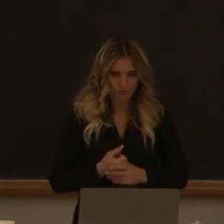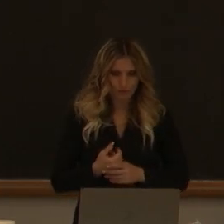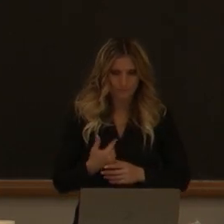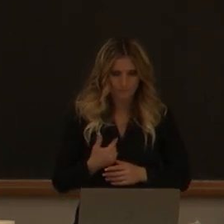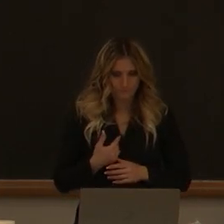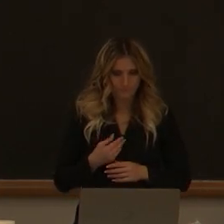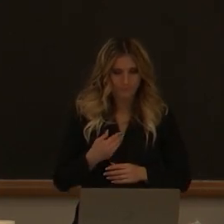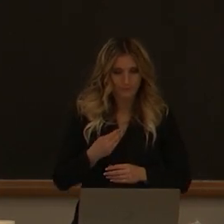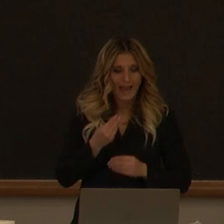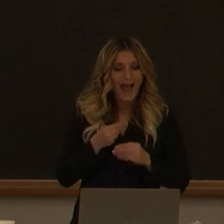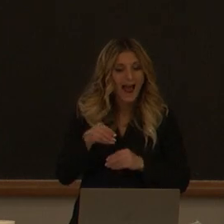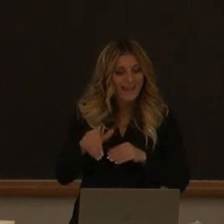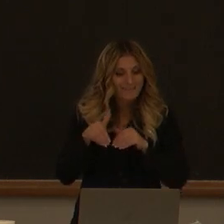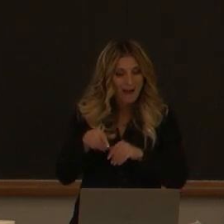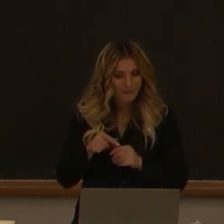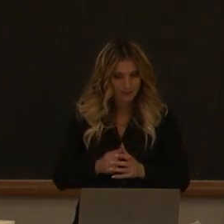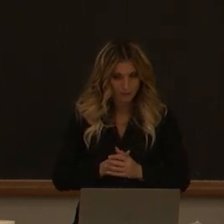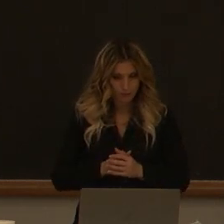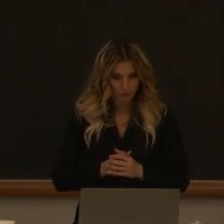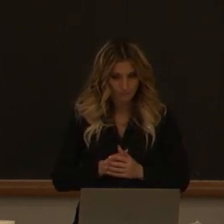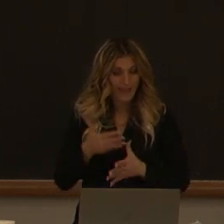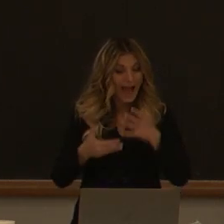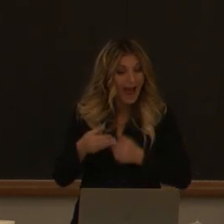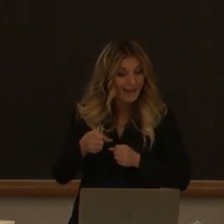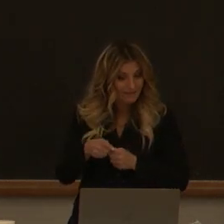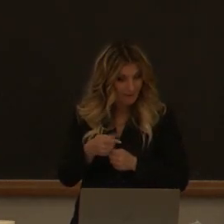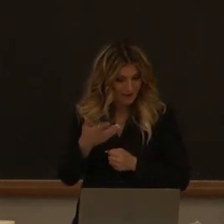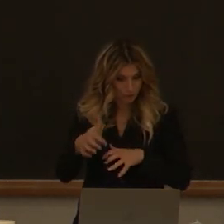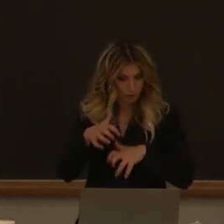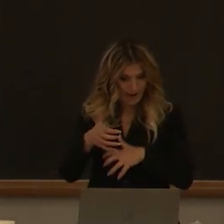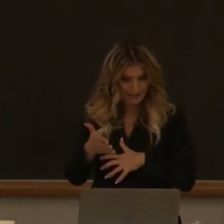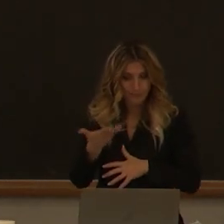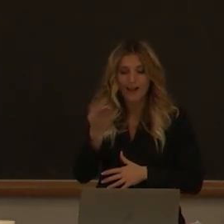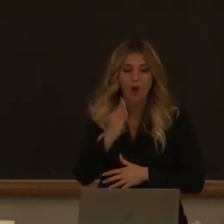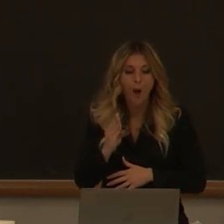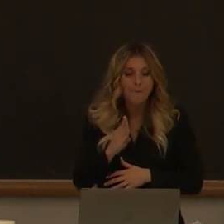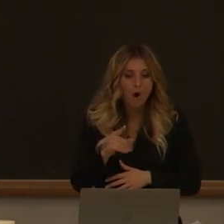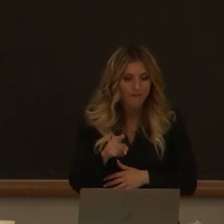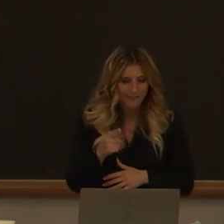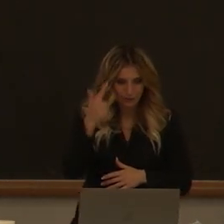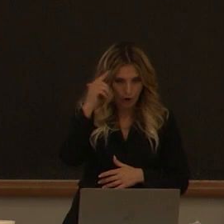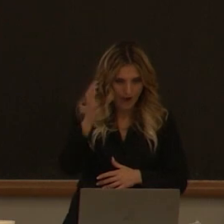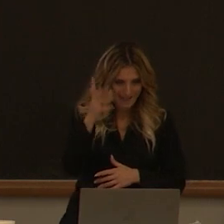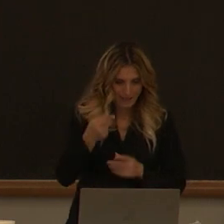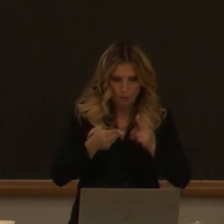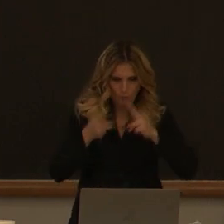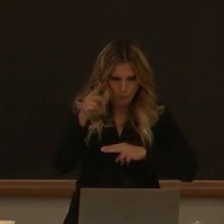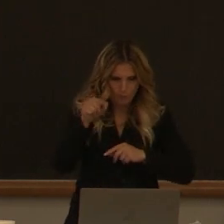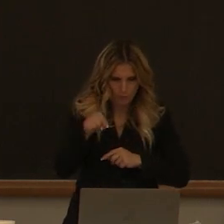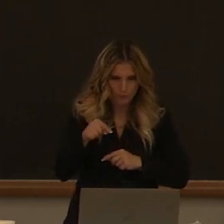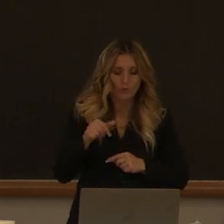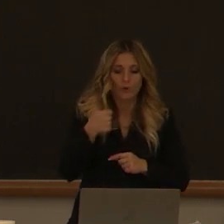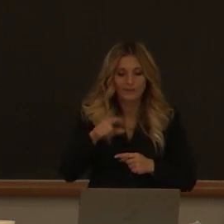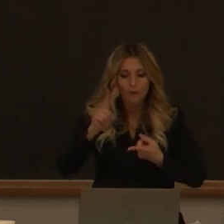L'allevamento per esempio è al centro di questi temi, no? L'allevamento bovino soprattutto in quanto consumo